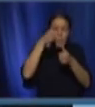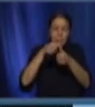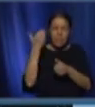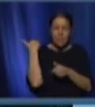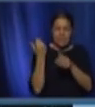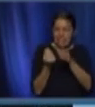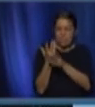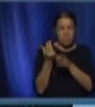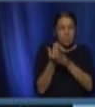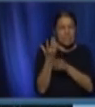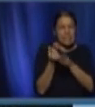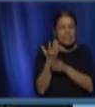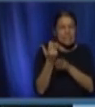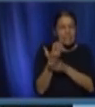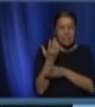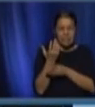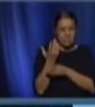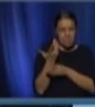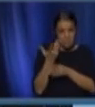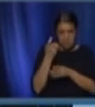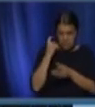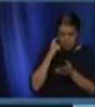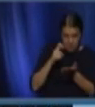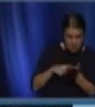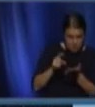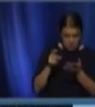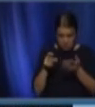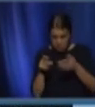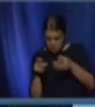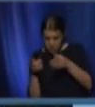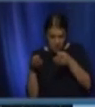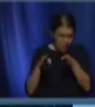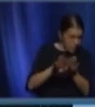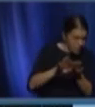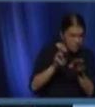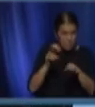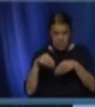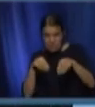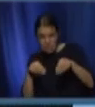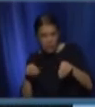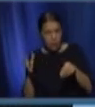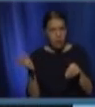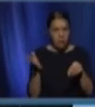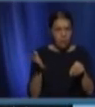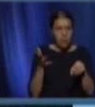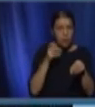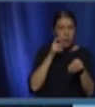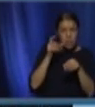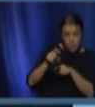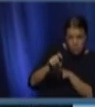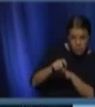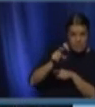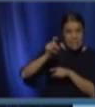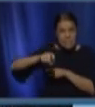devrions-nous décider quoi faire avec les commerces de détail qui ne sont pas essentiels?